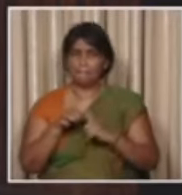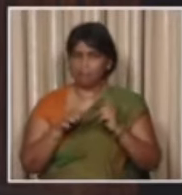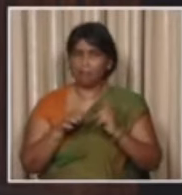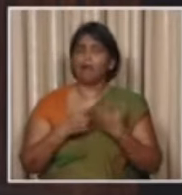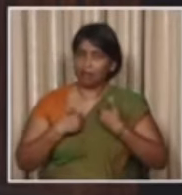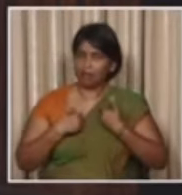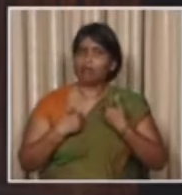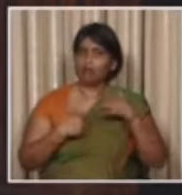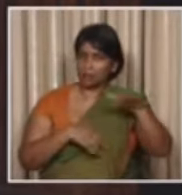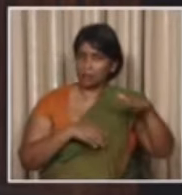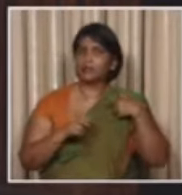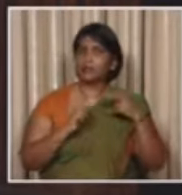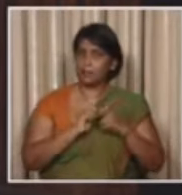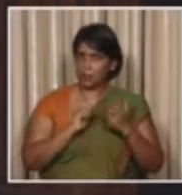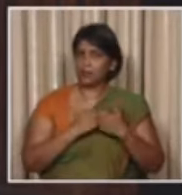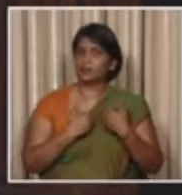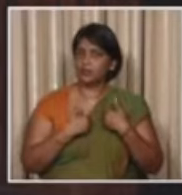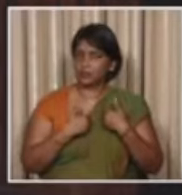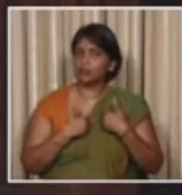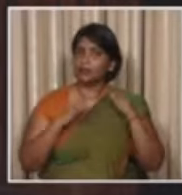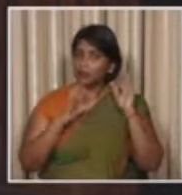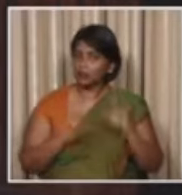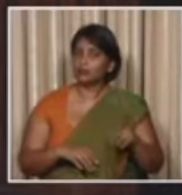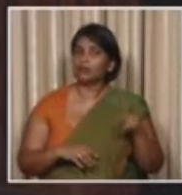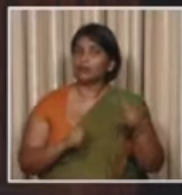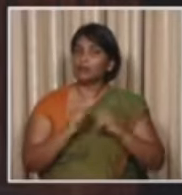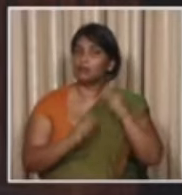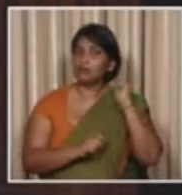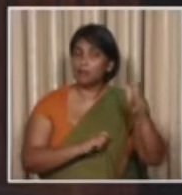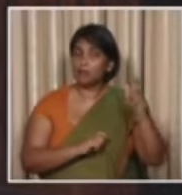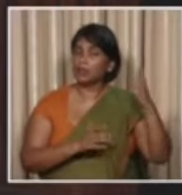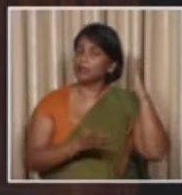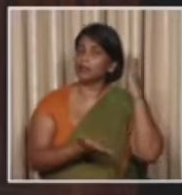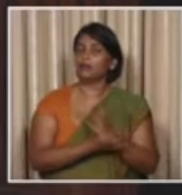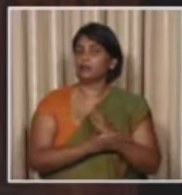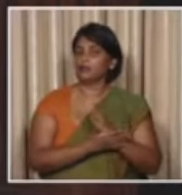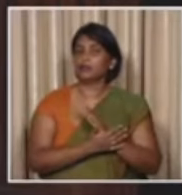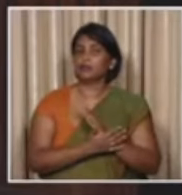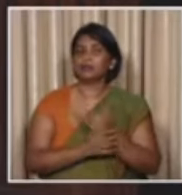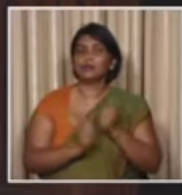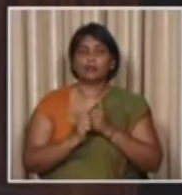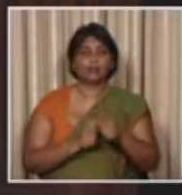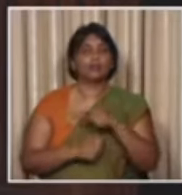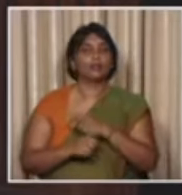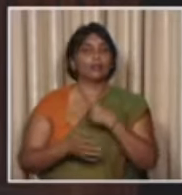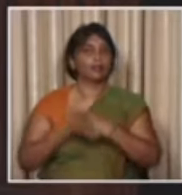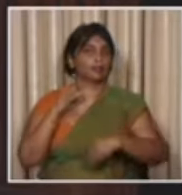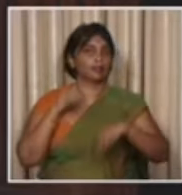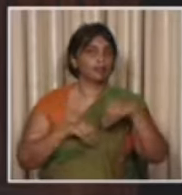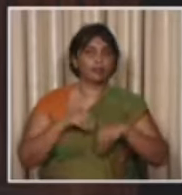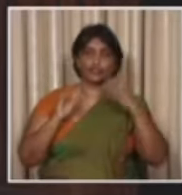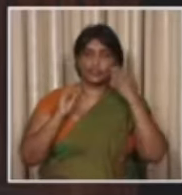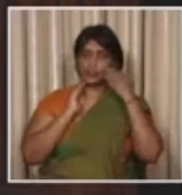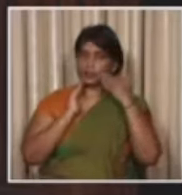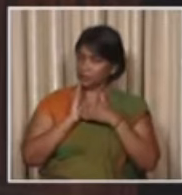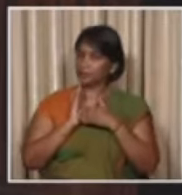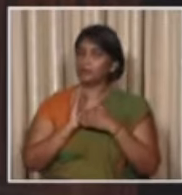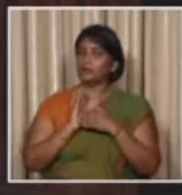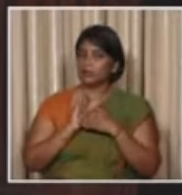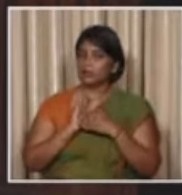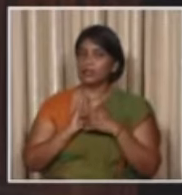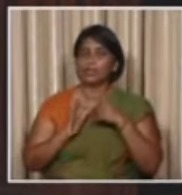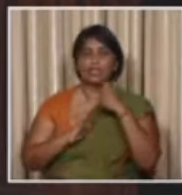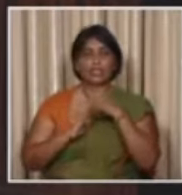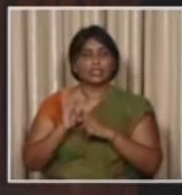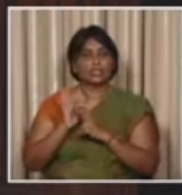අපේ ප්‍රදේශ ප්‍රදේශ මිනිස්සුන්ට ප්‍රශ්න ඇති වුණේ. හැබැයි එයාට වන්දි දෙන එක පැත්තකින් තියලා මොකද කරේ ඒකේ එතරම් දේශපාලනය කරන්න ආවා. එතන